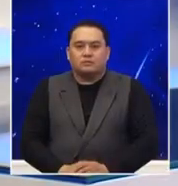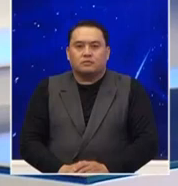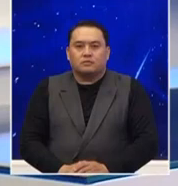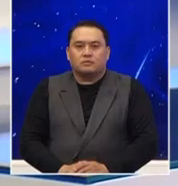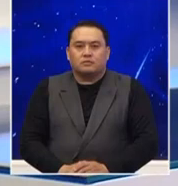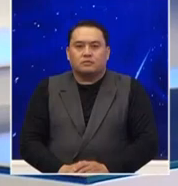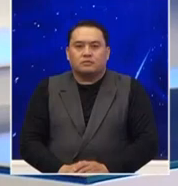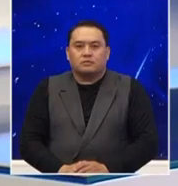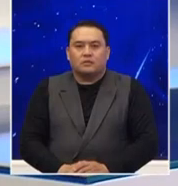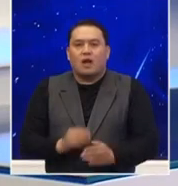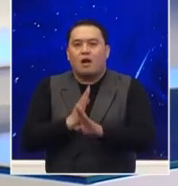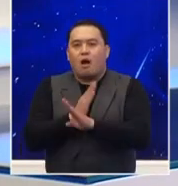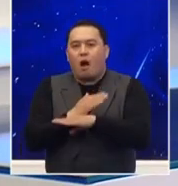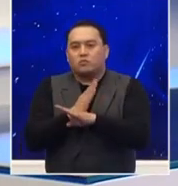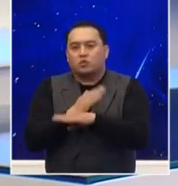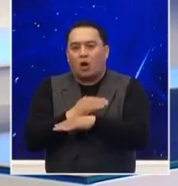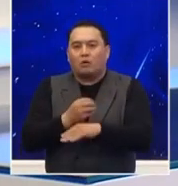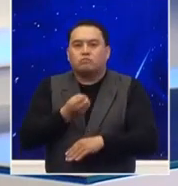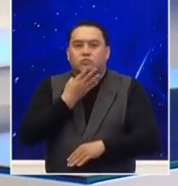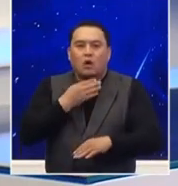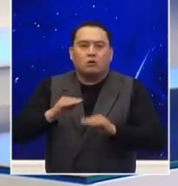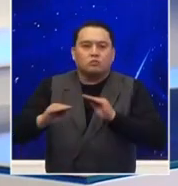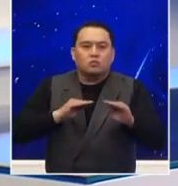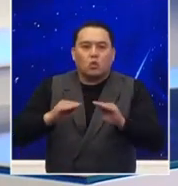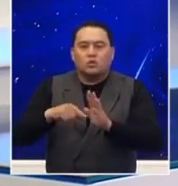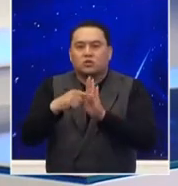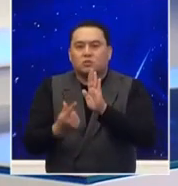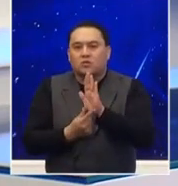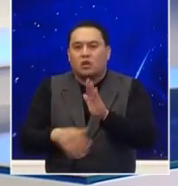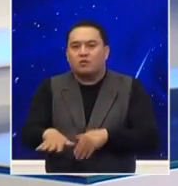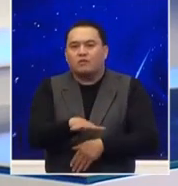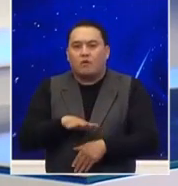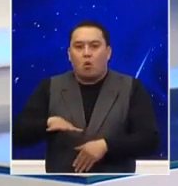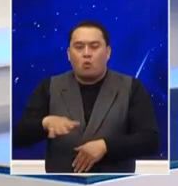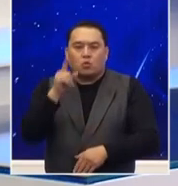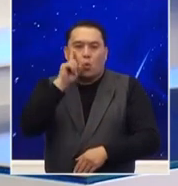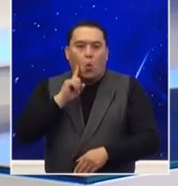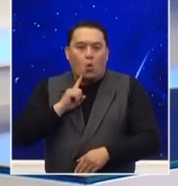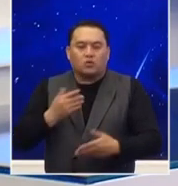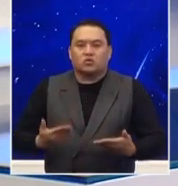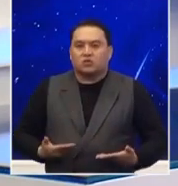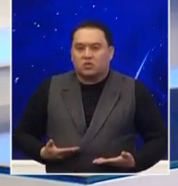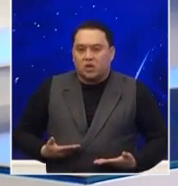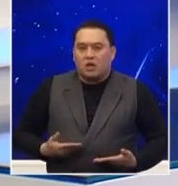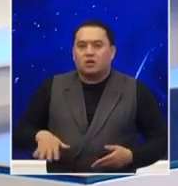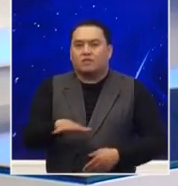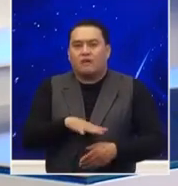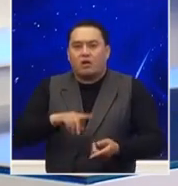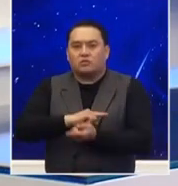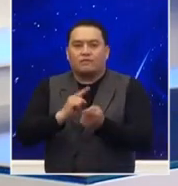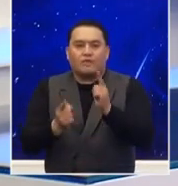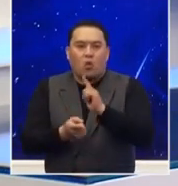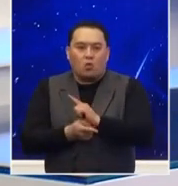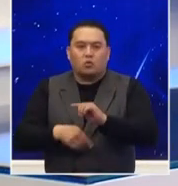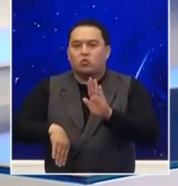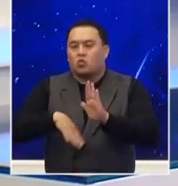На радость жителям. В Капшагае взялись за благоустройство 17 дворовых площадок. Теперь для комфортного досуга жителей дворы приводят в соответствие